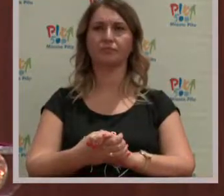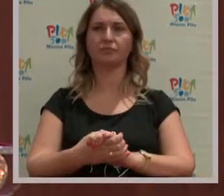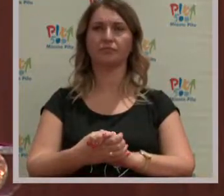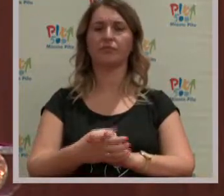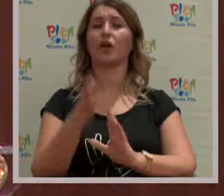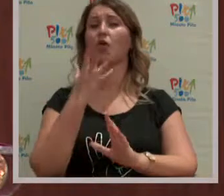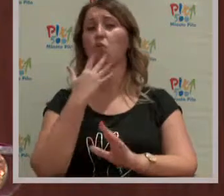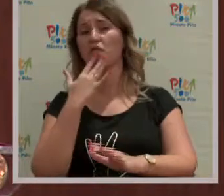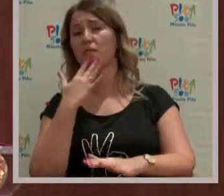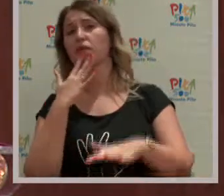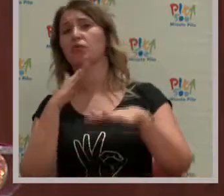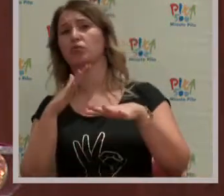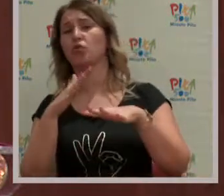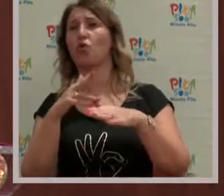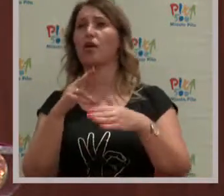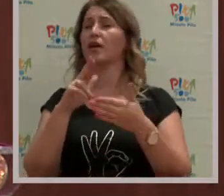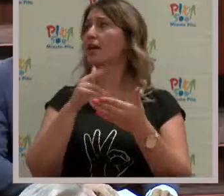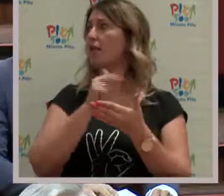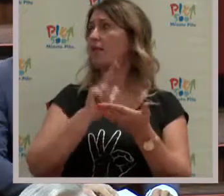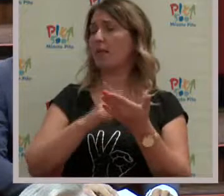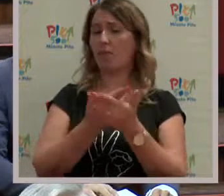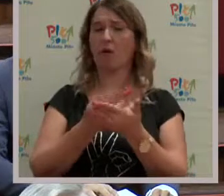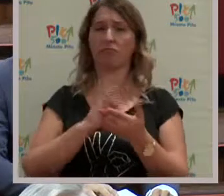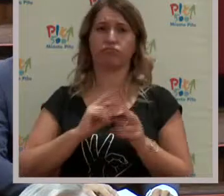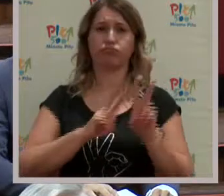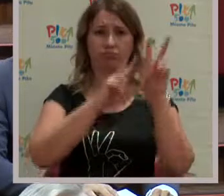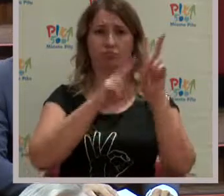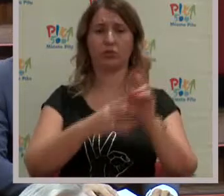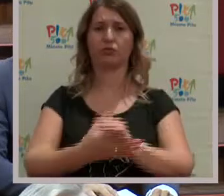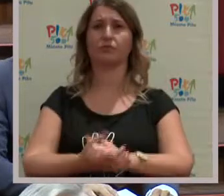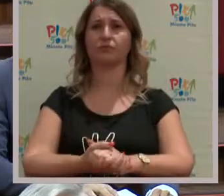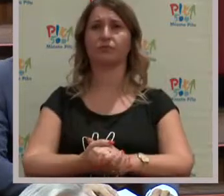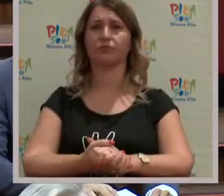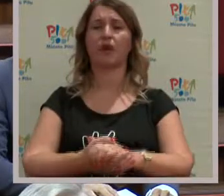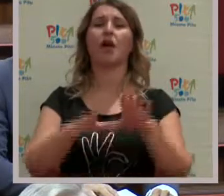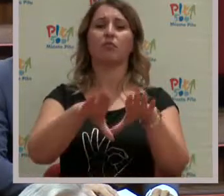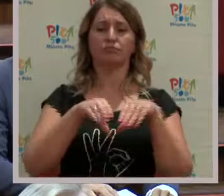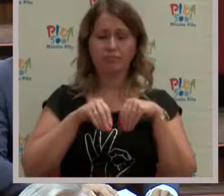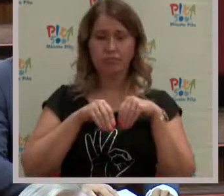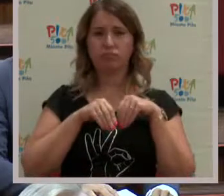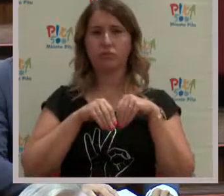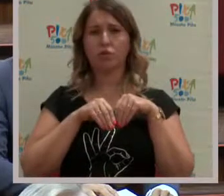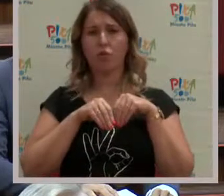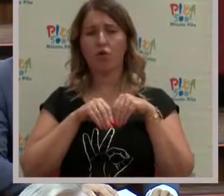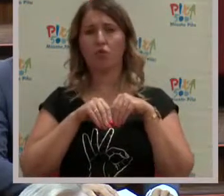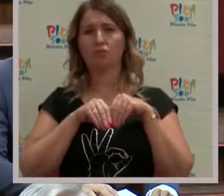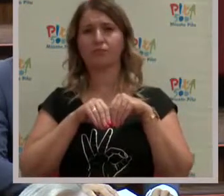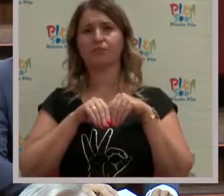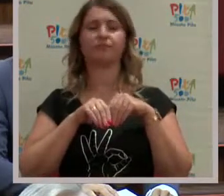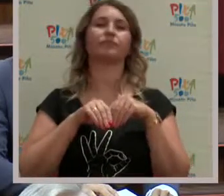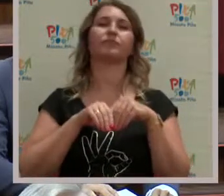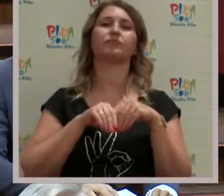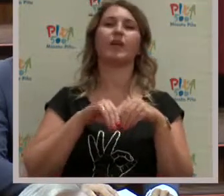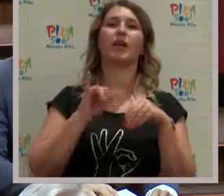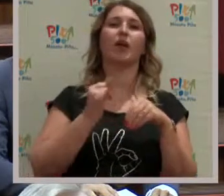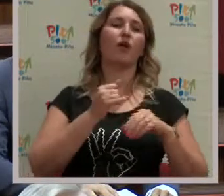mój udział tutaj jest przyjmowany jako taka gwarancja